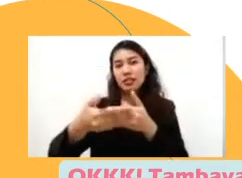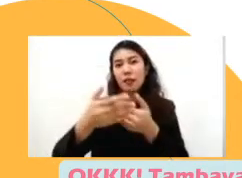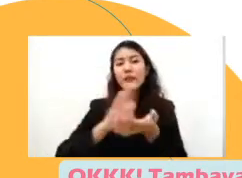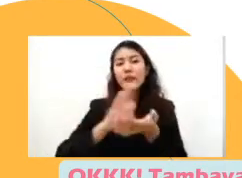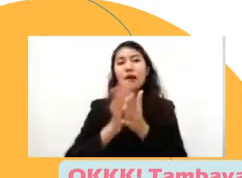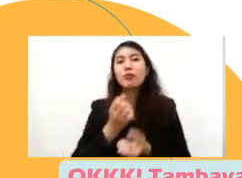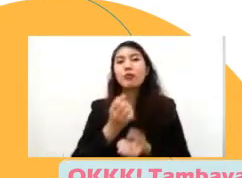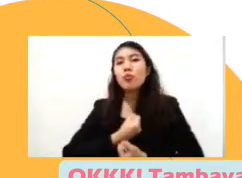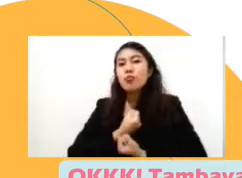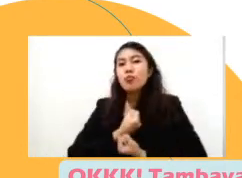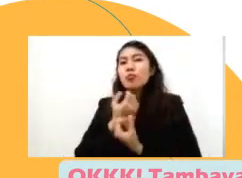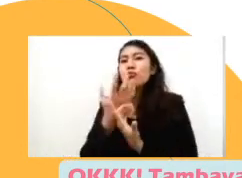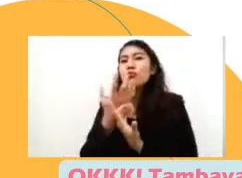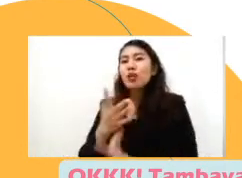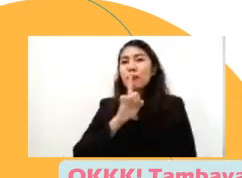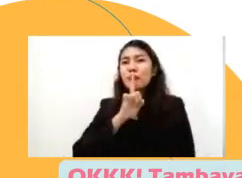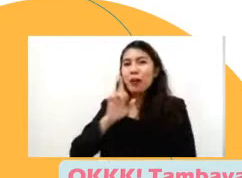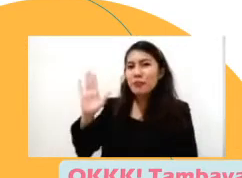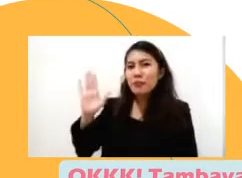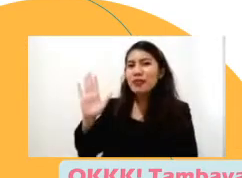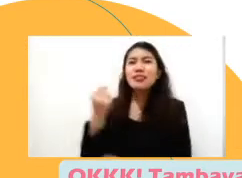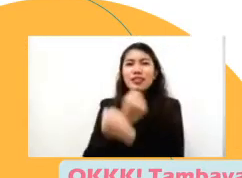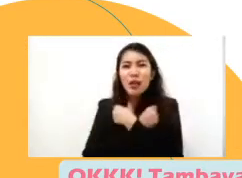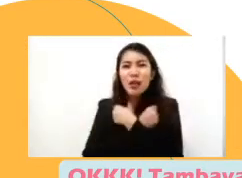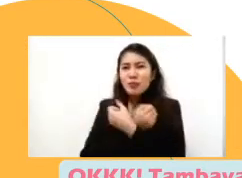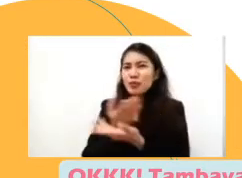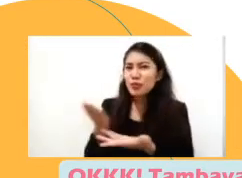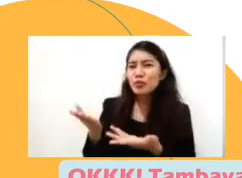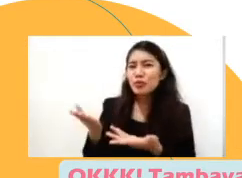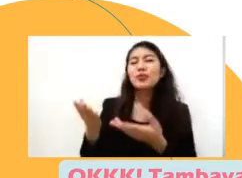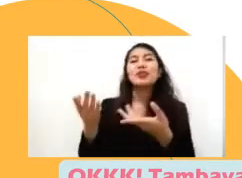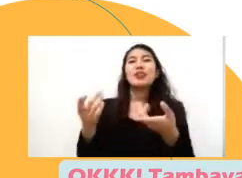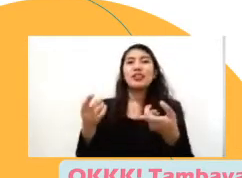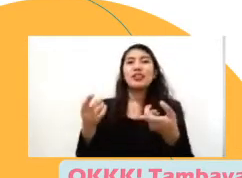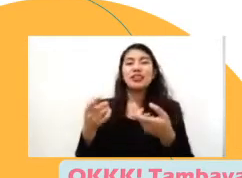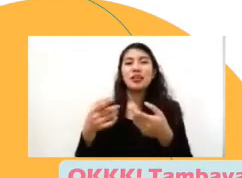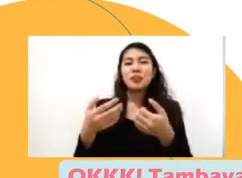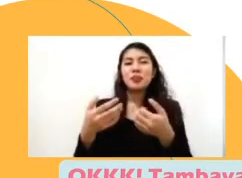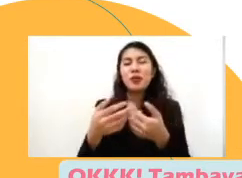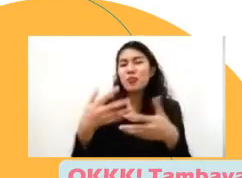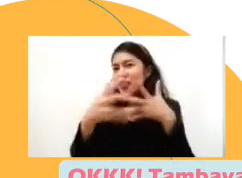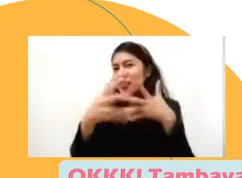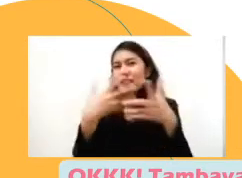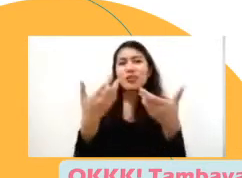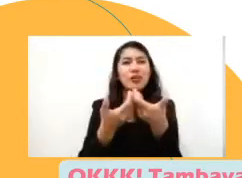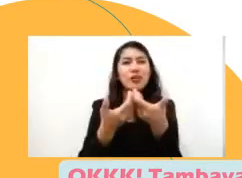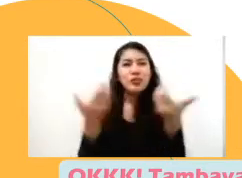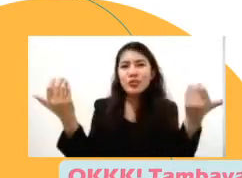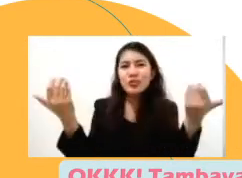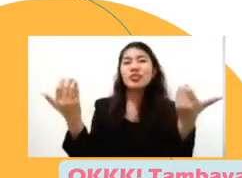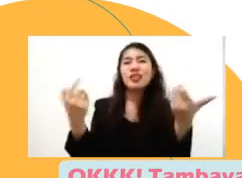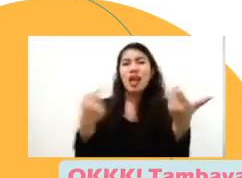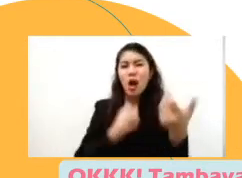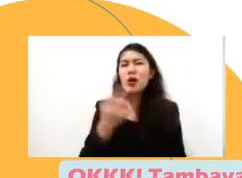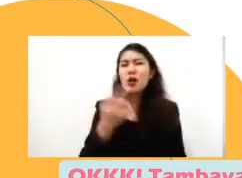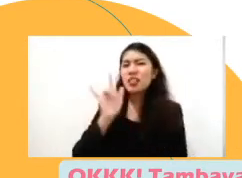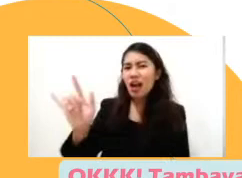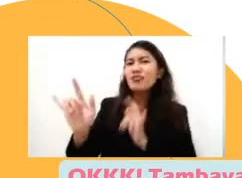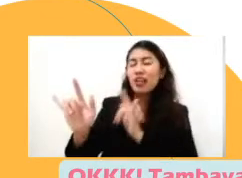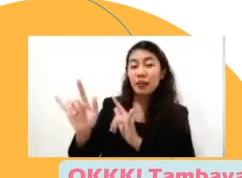ang pagsumpa na kahit na ganito tayo, kahit pinaghiwalay tayo, ito pa rin ang pagmamahal ko sa'yo, ganito pa din.